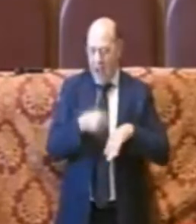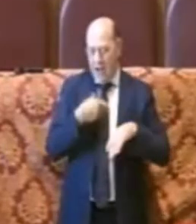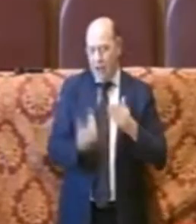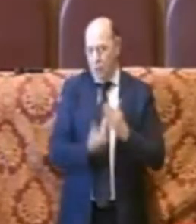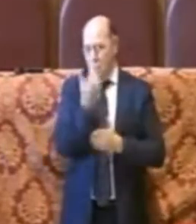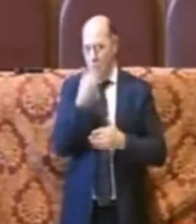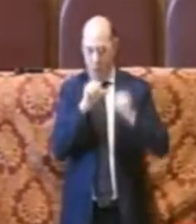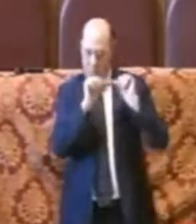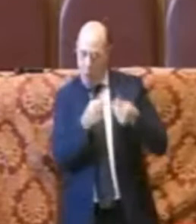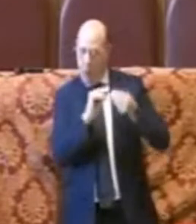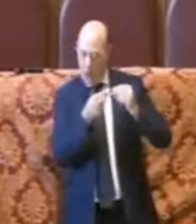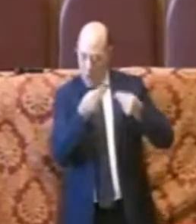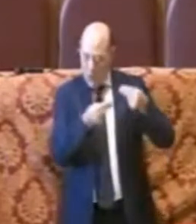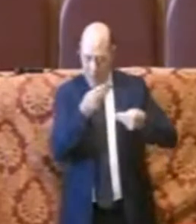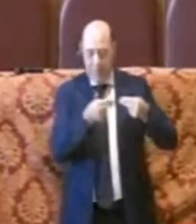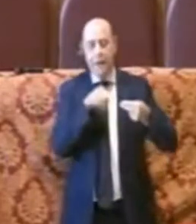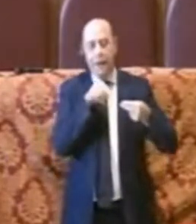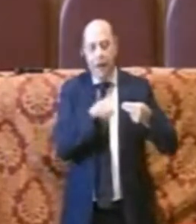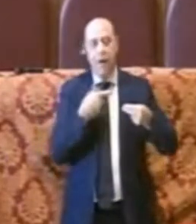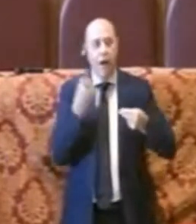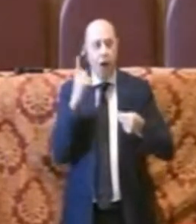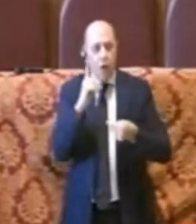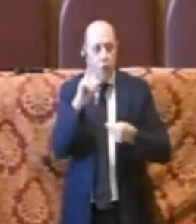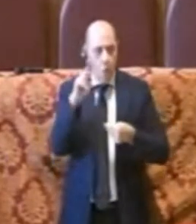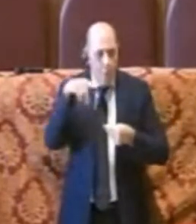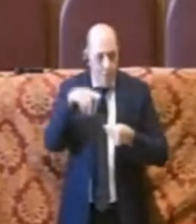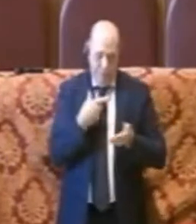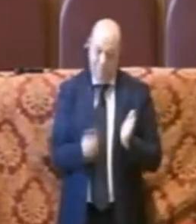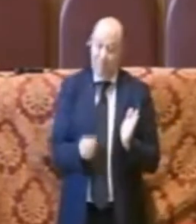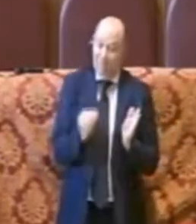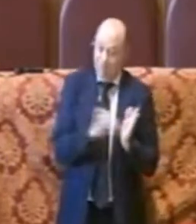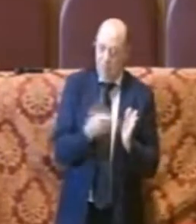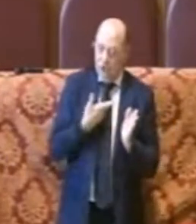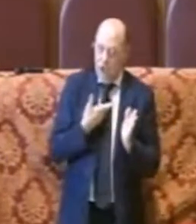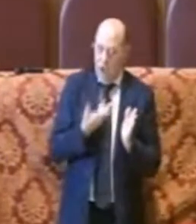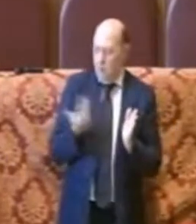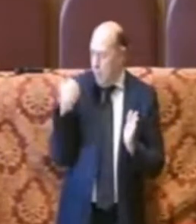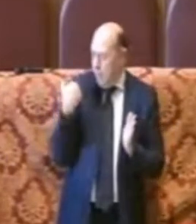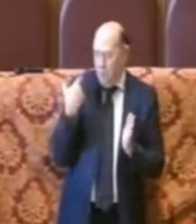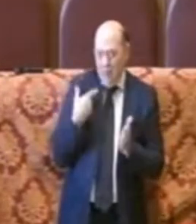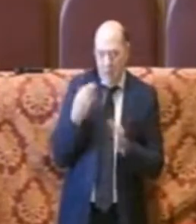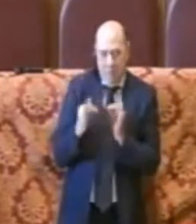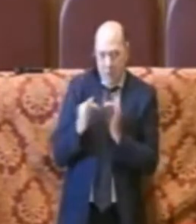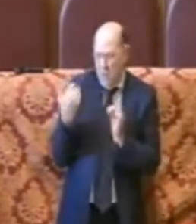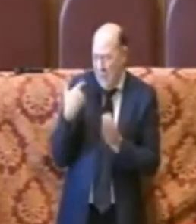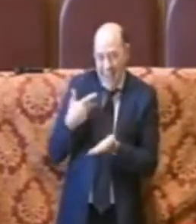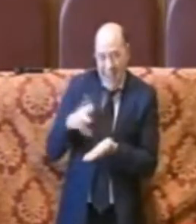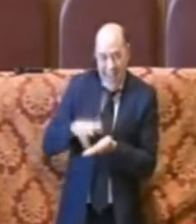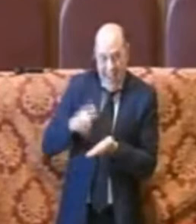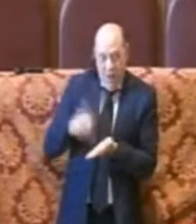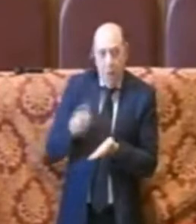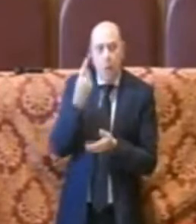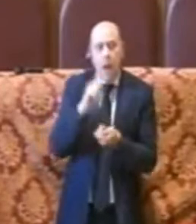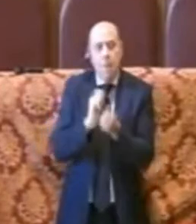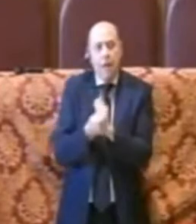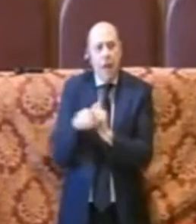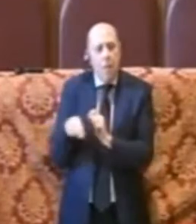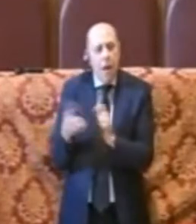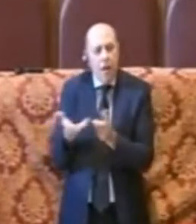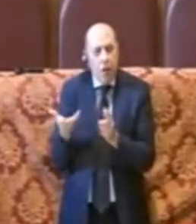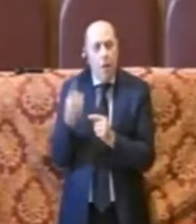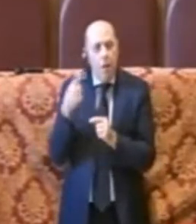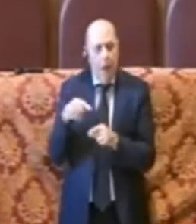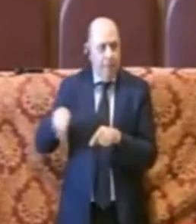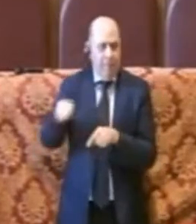che all'interno del DUP abbiamo anche inserito, approvato pochi minuti fa, un emendamento che